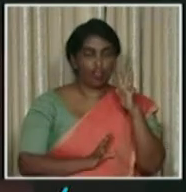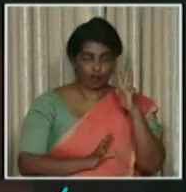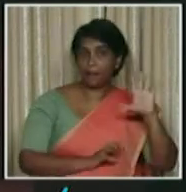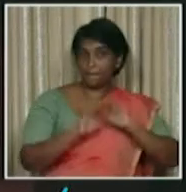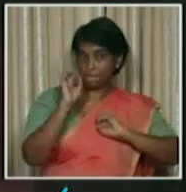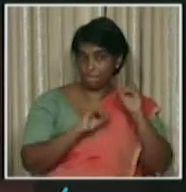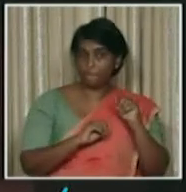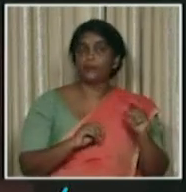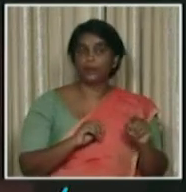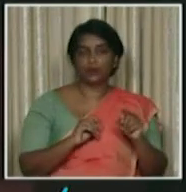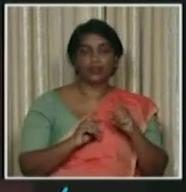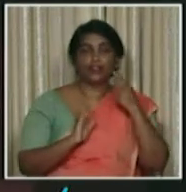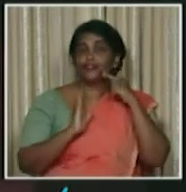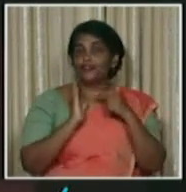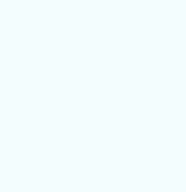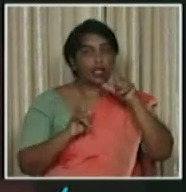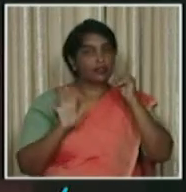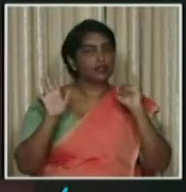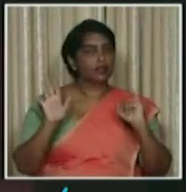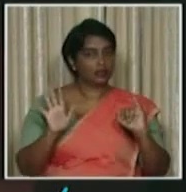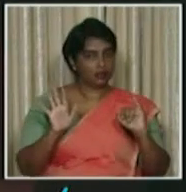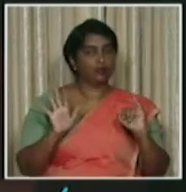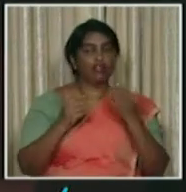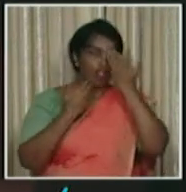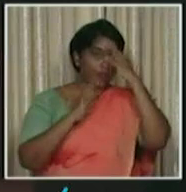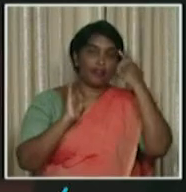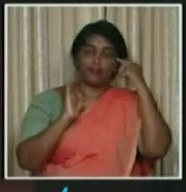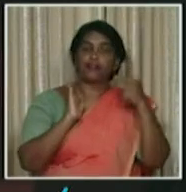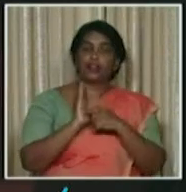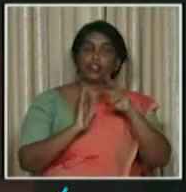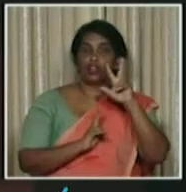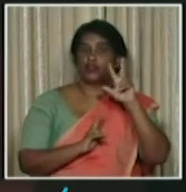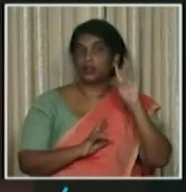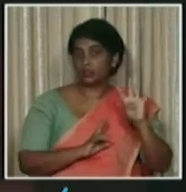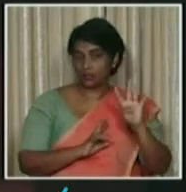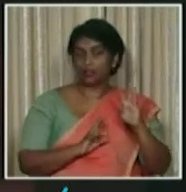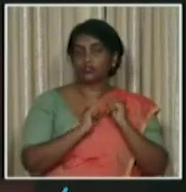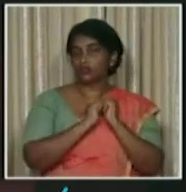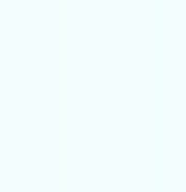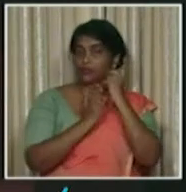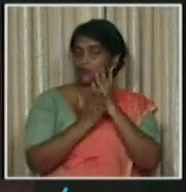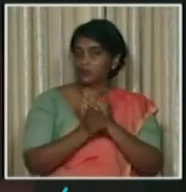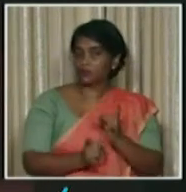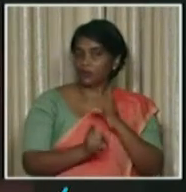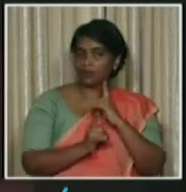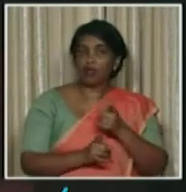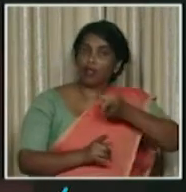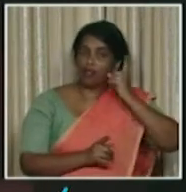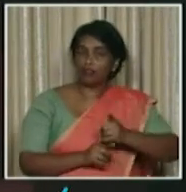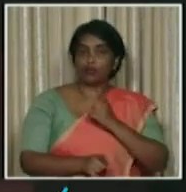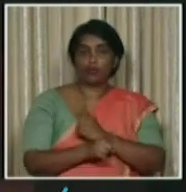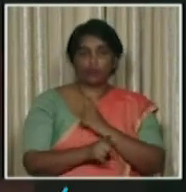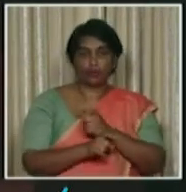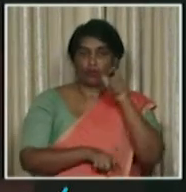1090යි. එයින් සීමිත තරඟ විභාගෙන් 706ක් සහ විවෘත තරඟ විභාගෙන් 384ක් බඳවා ගන්න නියමිතව තිබුණා. අනුමත ගුරු